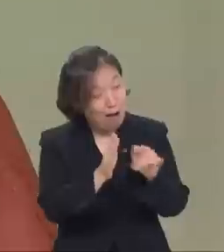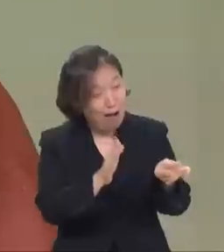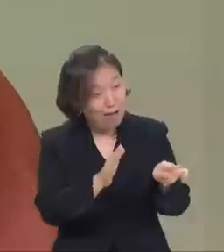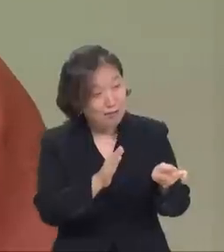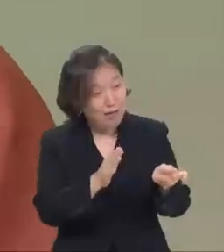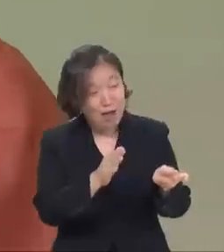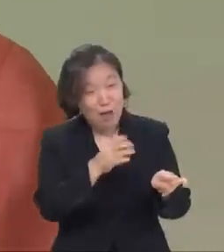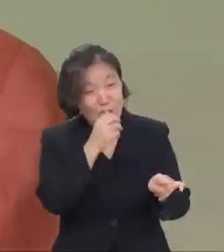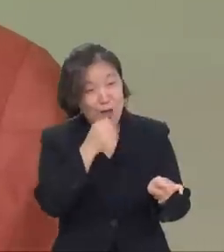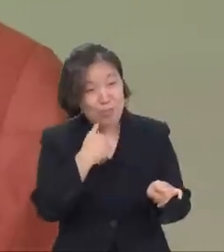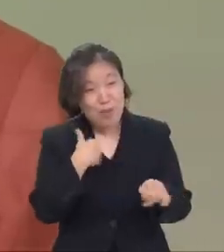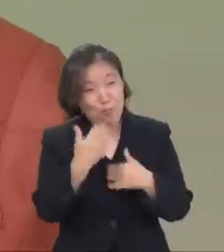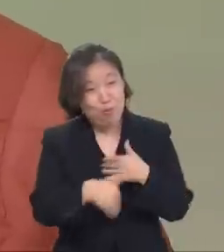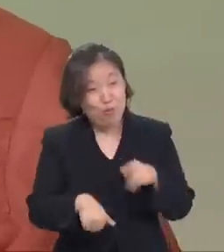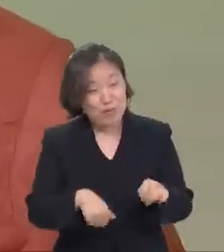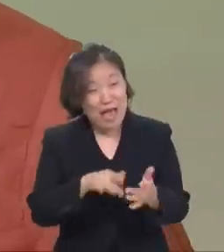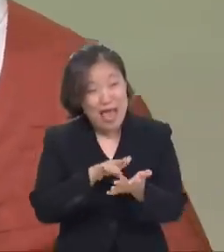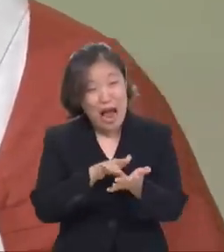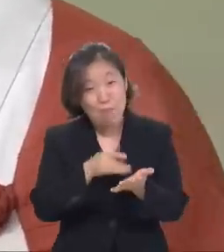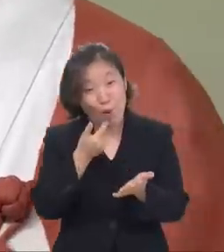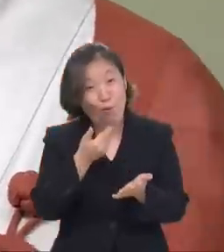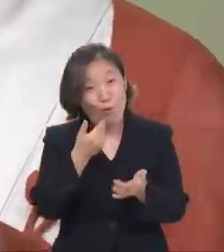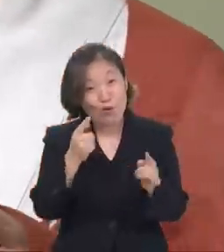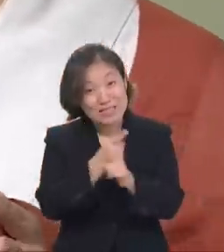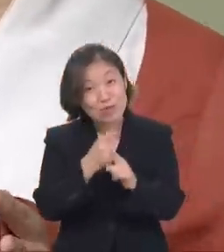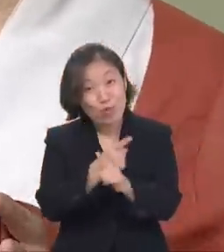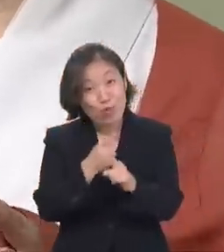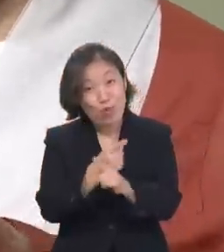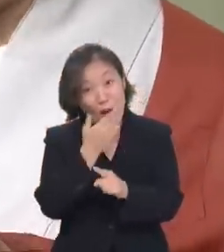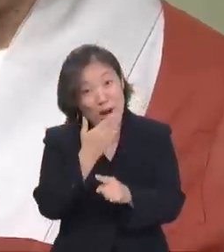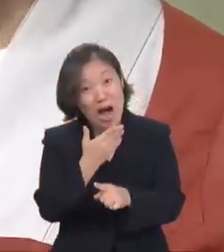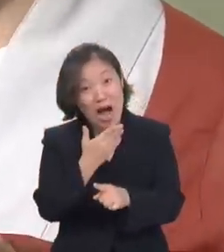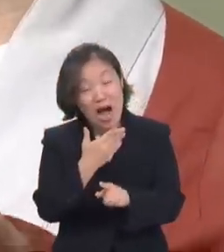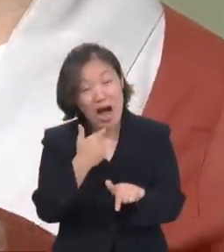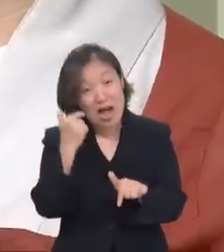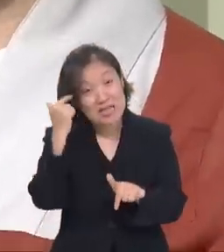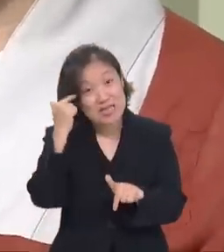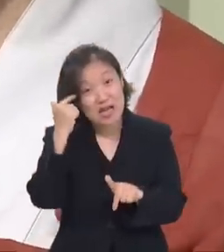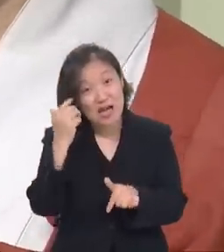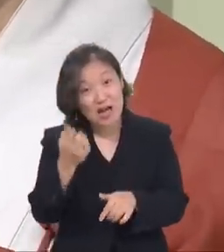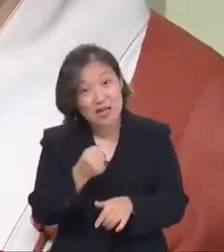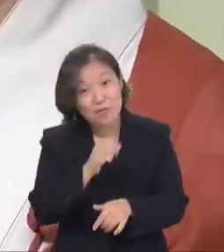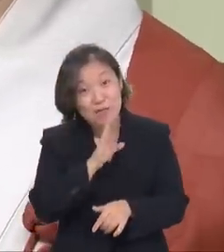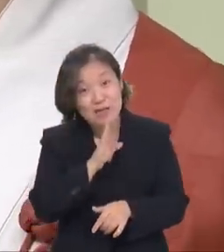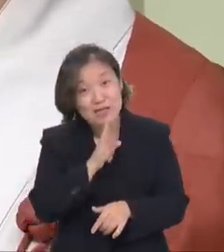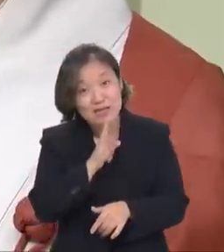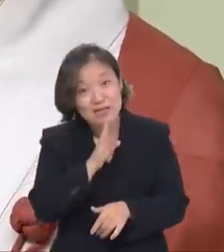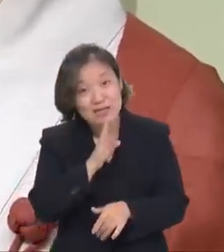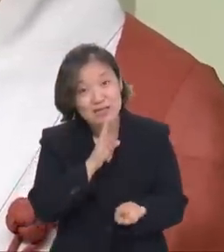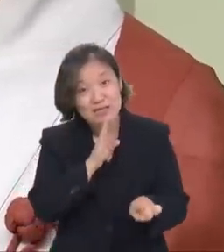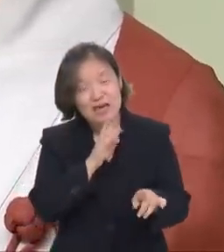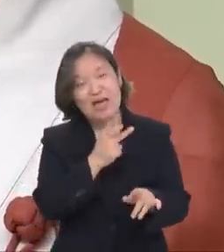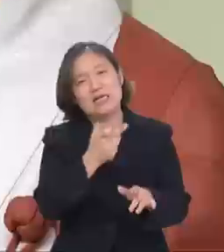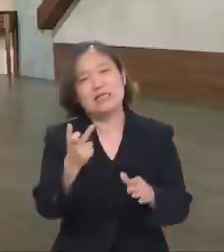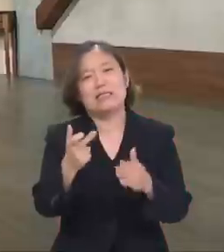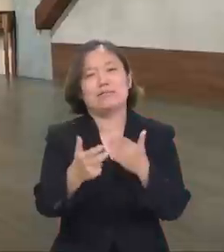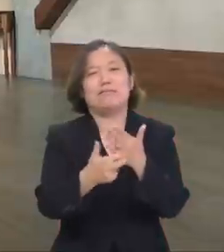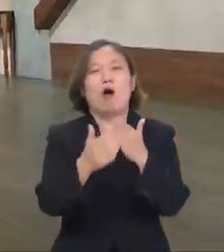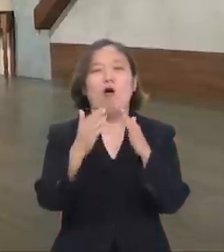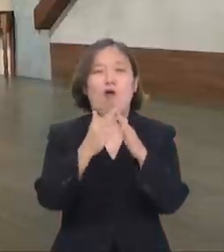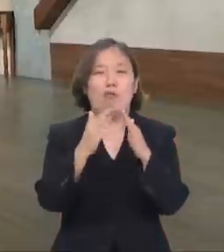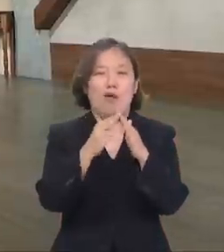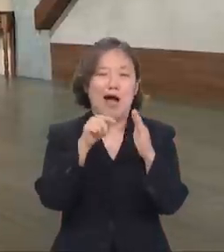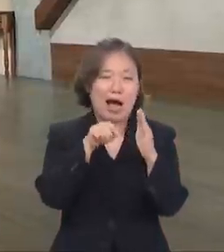먹고 치료받으면 되지 아이 괜찮아 하는 마음으로 큰 병원에서 정밀 검진을 받은 뒤에